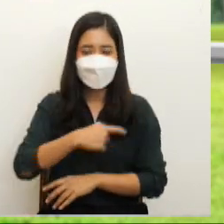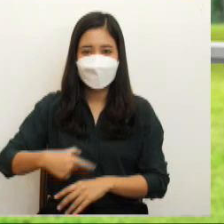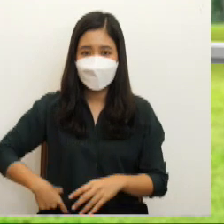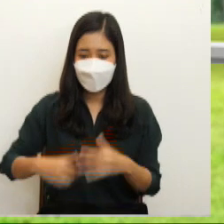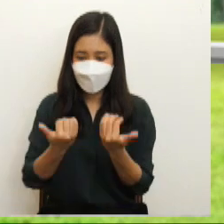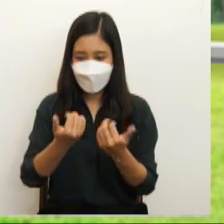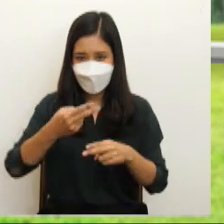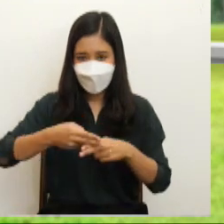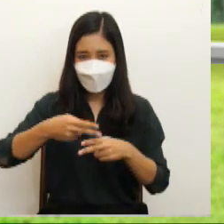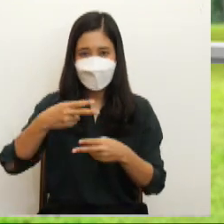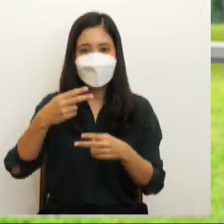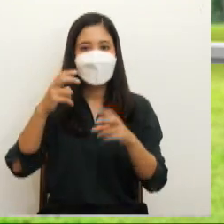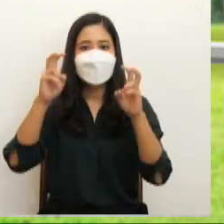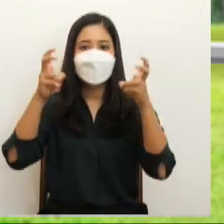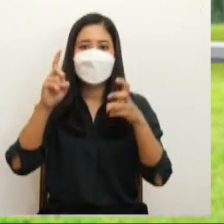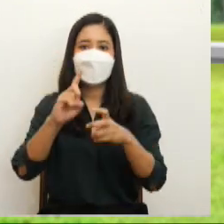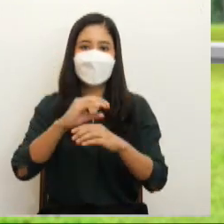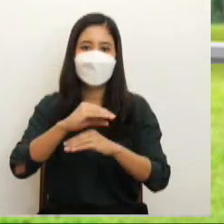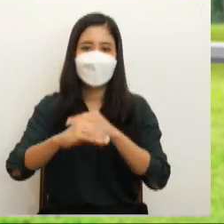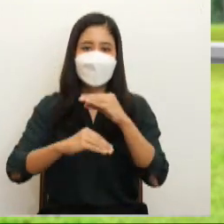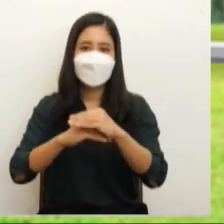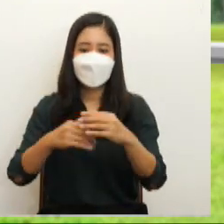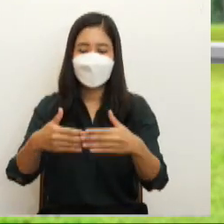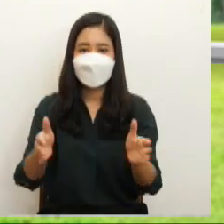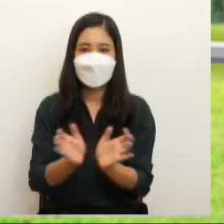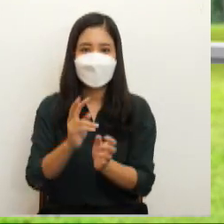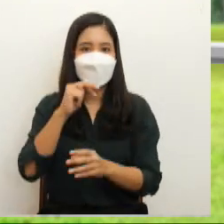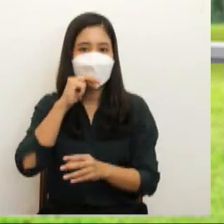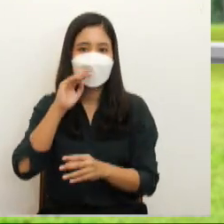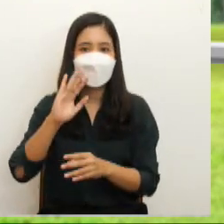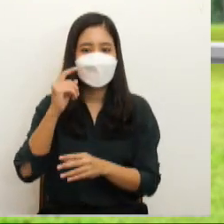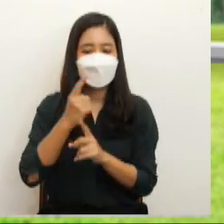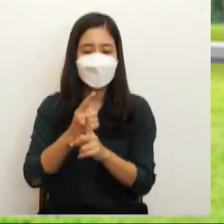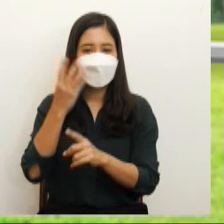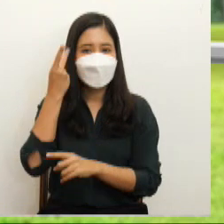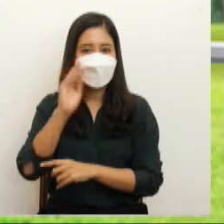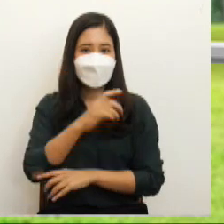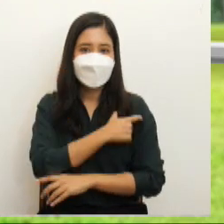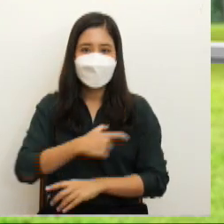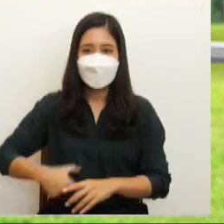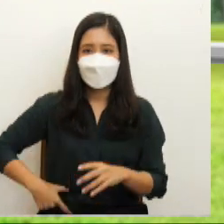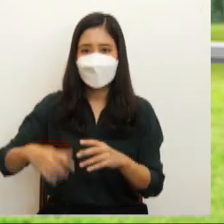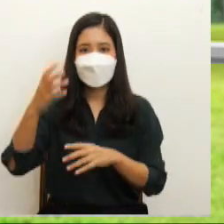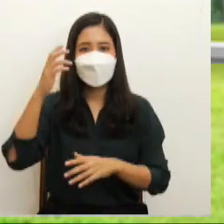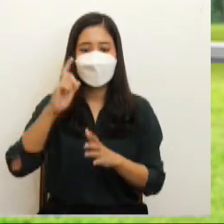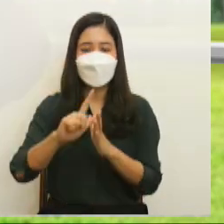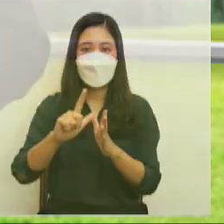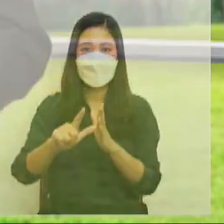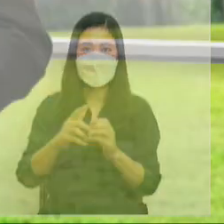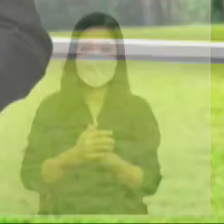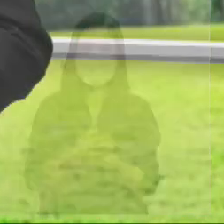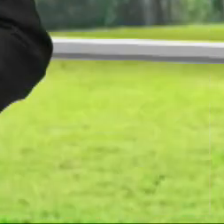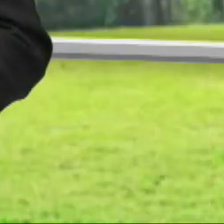ขอนำเสนอในชื่อตอนโครงการอ่างเก็บน้ำห้วยลอยอันเนื่องมาจากพระราชดำริจังหวัดลำปางขอเชิญรับชมค่ะ